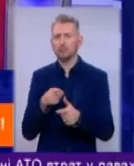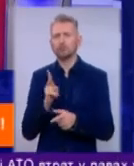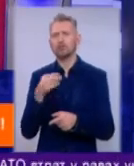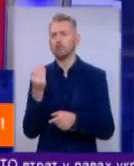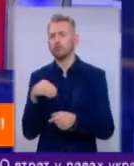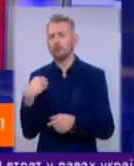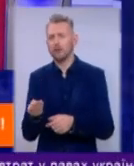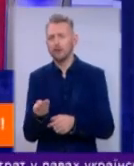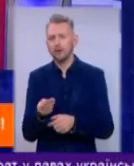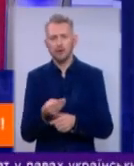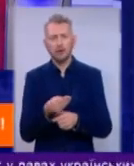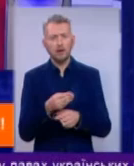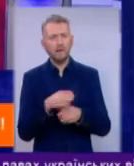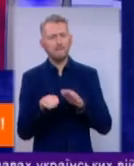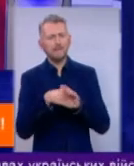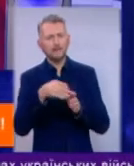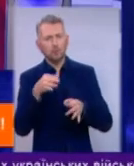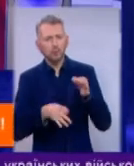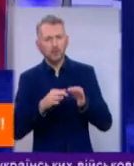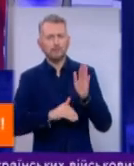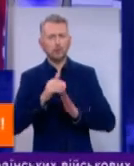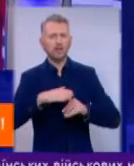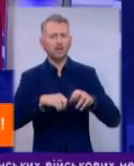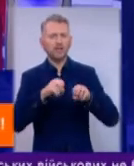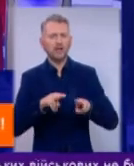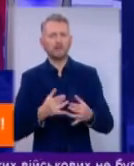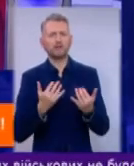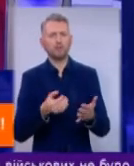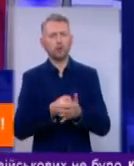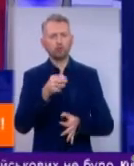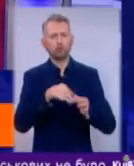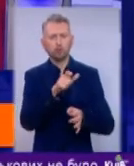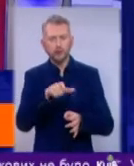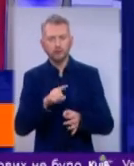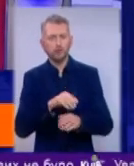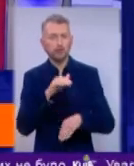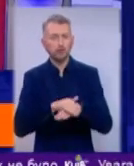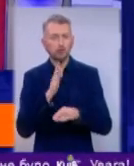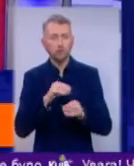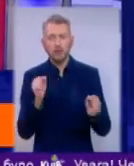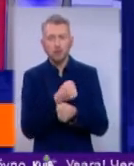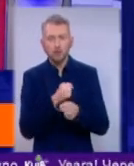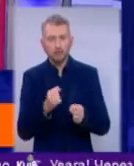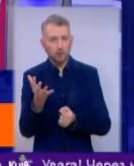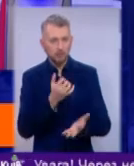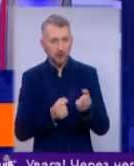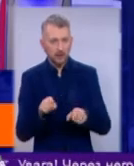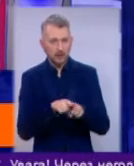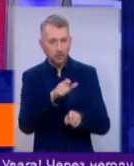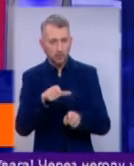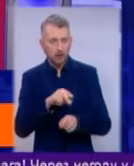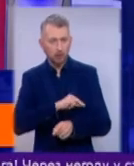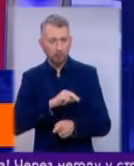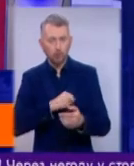цього законопроекту? Підсудність, високі кваліфікаційні вимоги до суддів, що фактично буде неможливо набрати таких людей на роботу